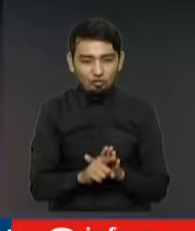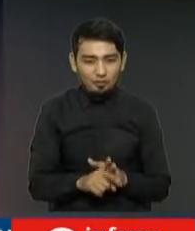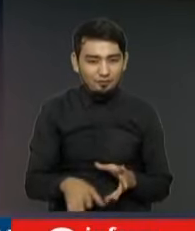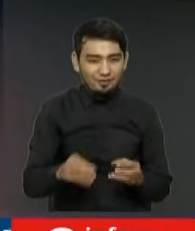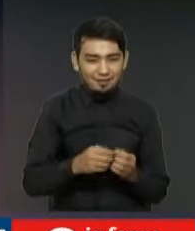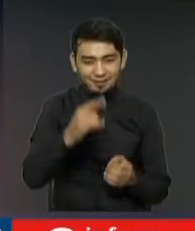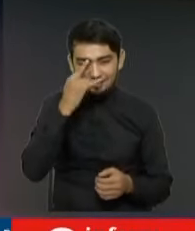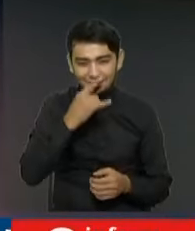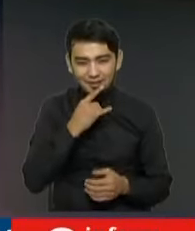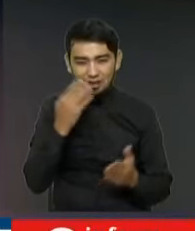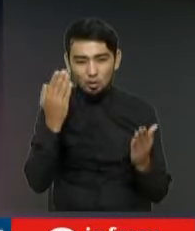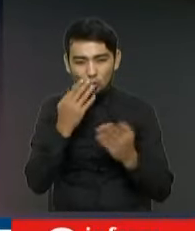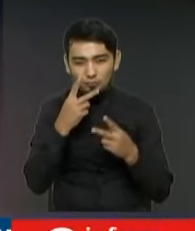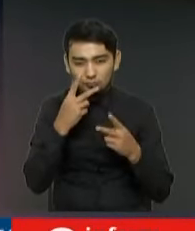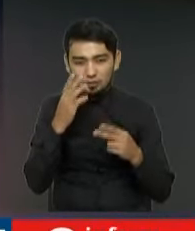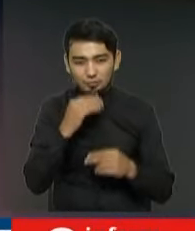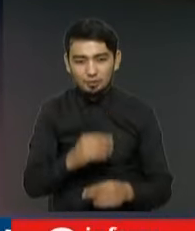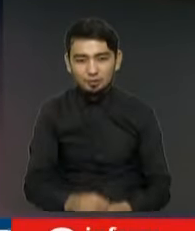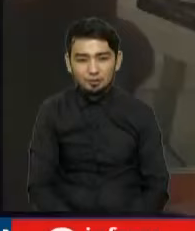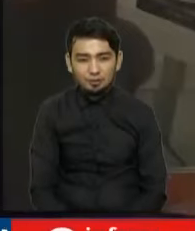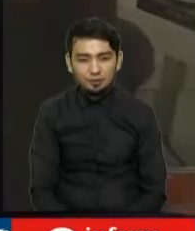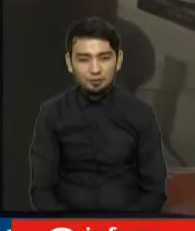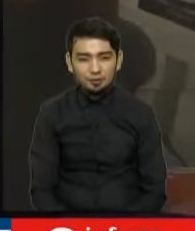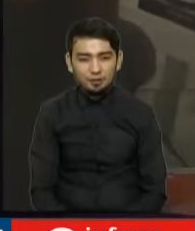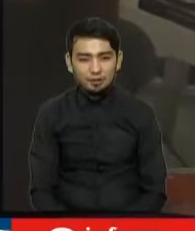барлық кинотеатрларынан тамашалауға болады.